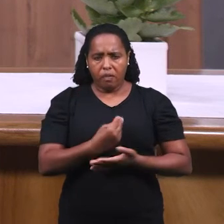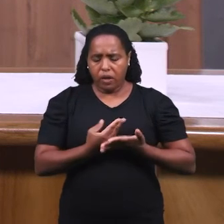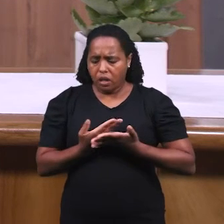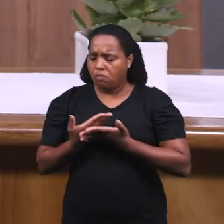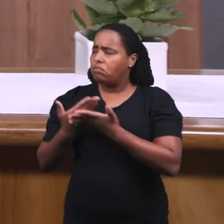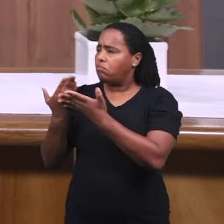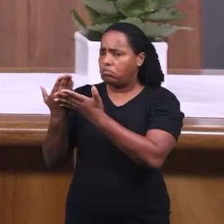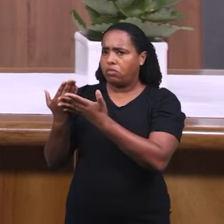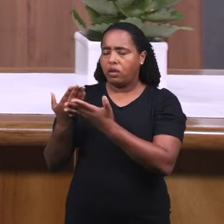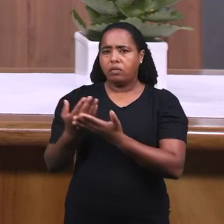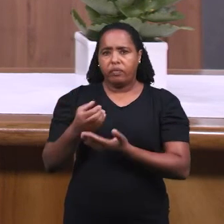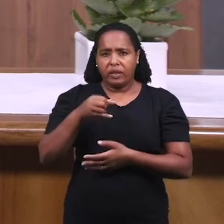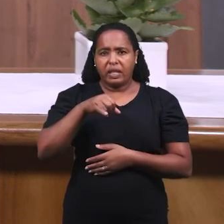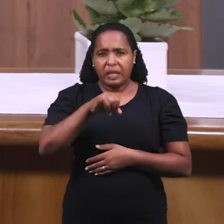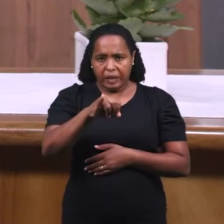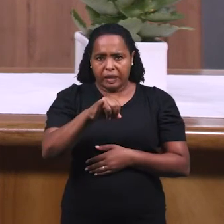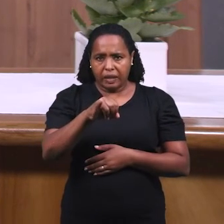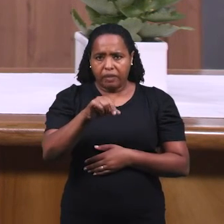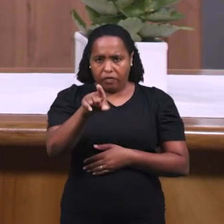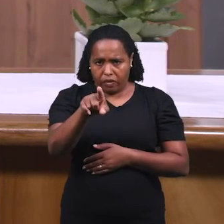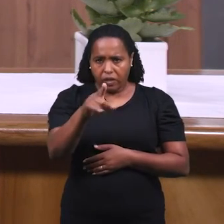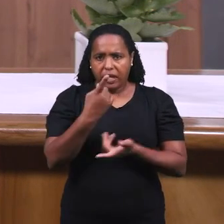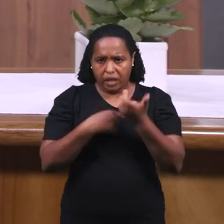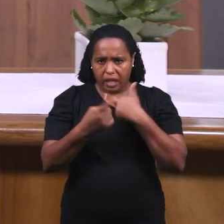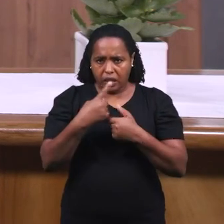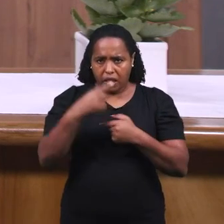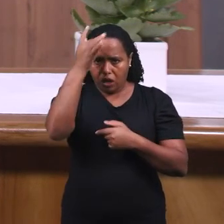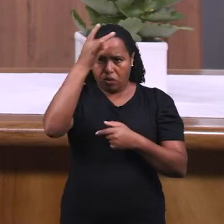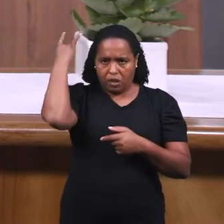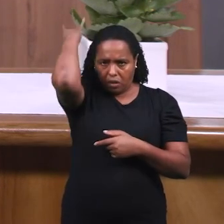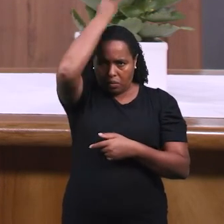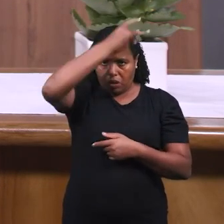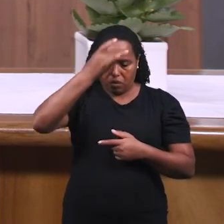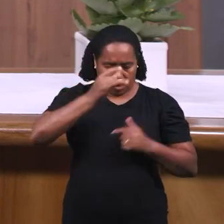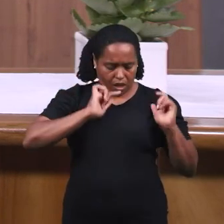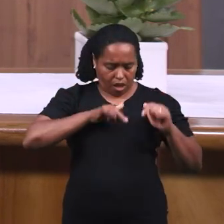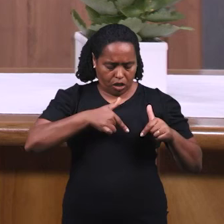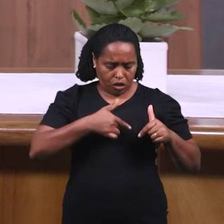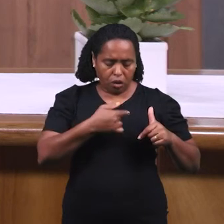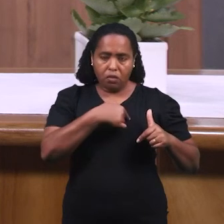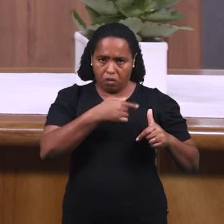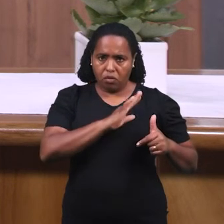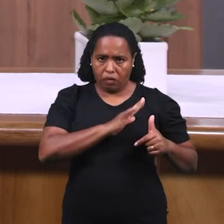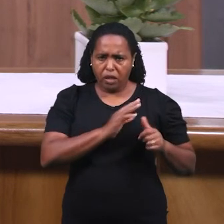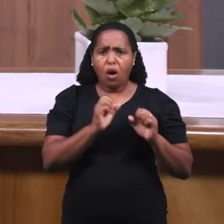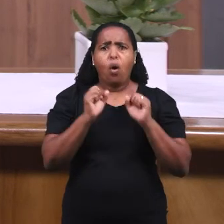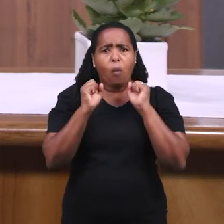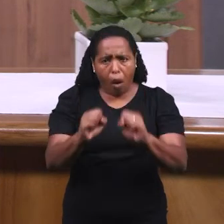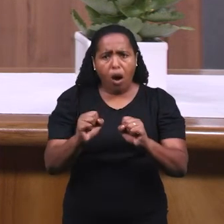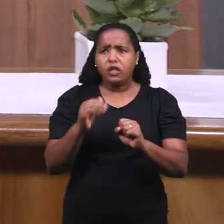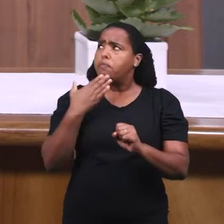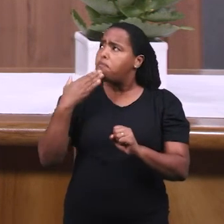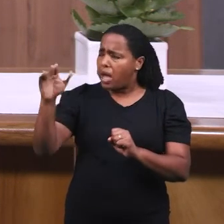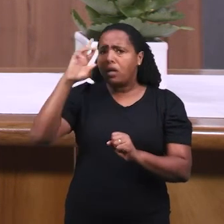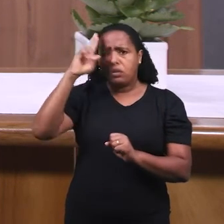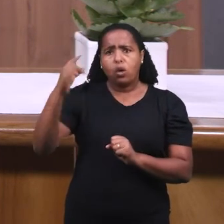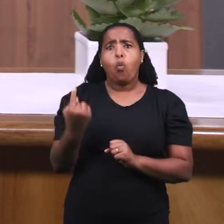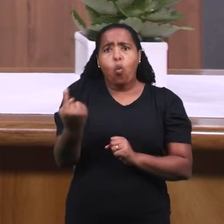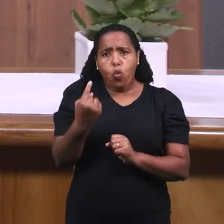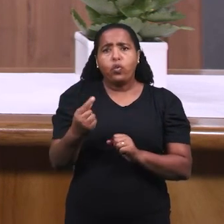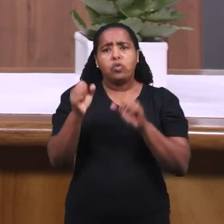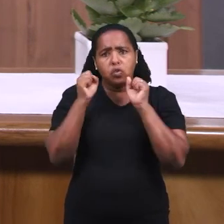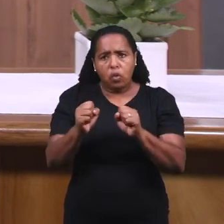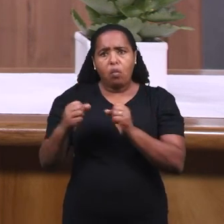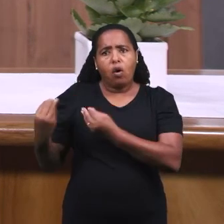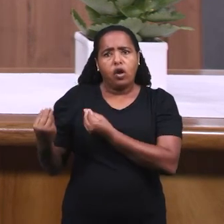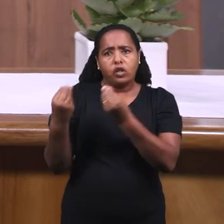Вы хотите, если принять Духа Святого, попросите этого у Бога сейчас. Он единственный, кто может